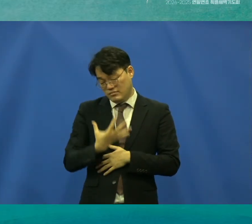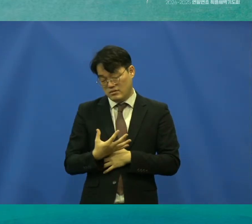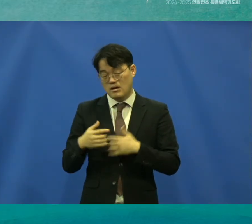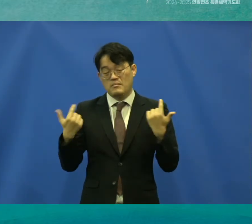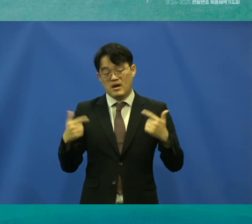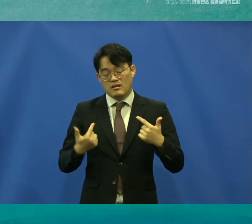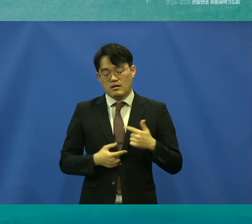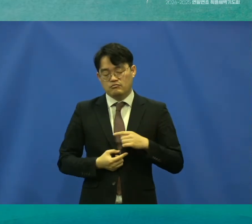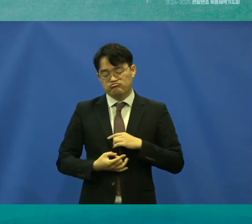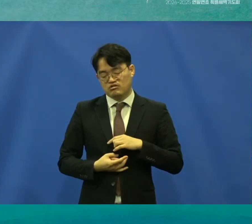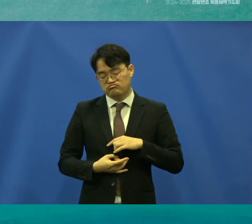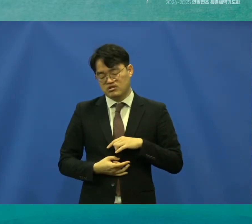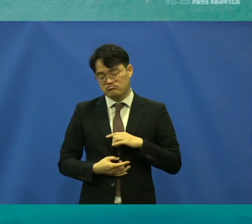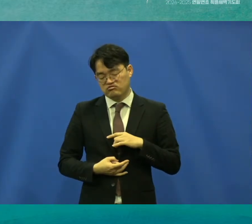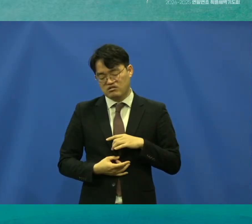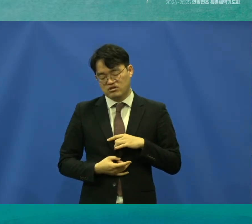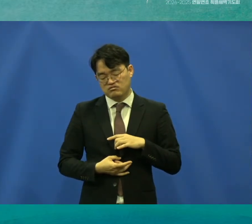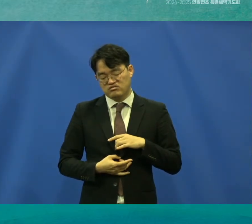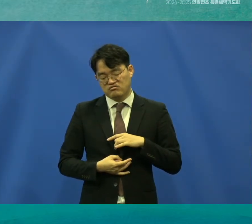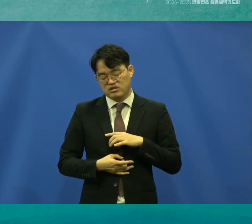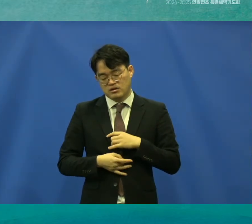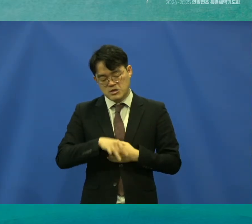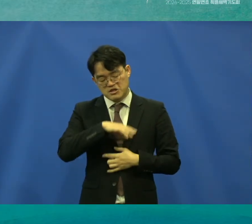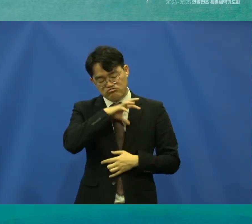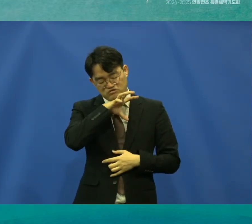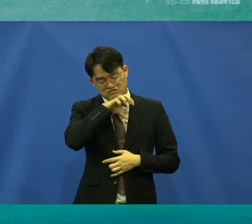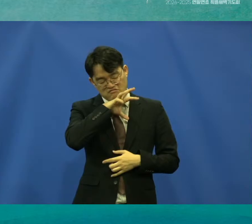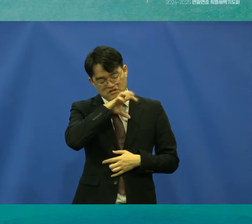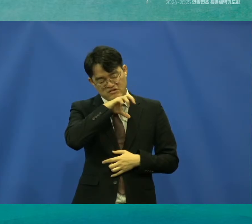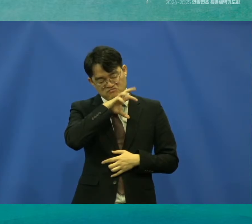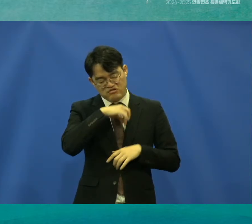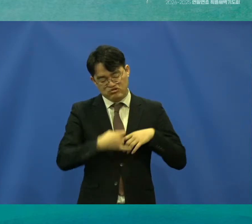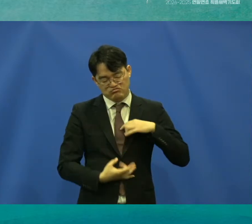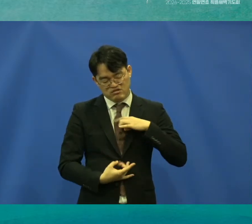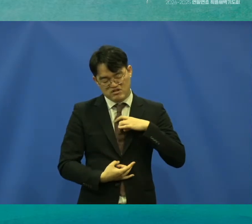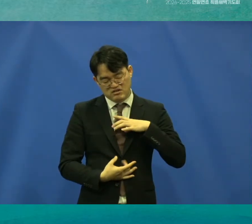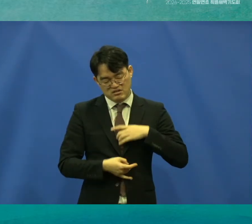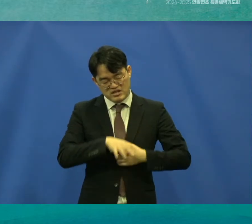거. 궁시렁응사가 궁시렁응사가 있어.